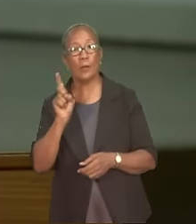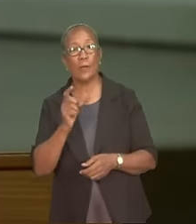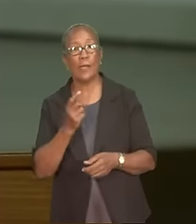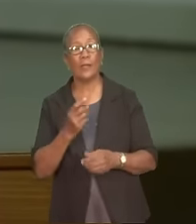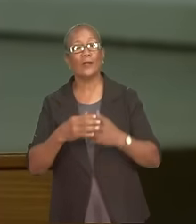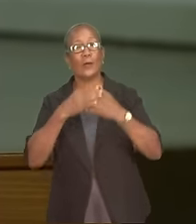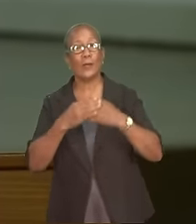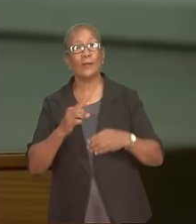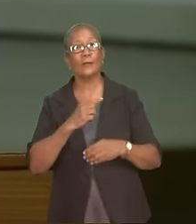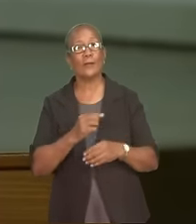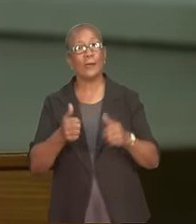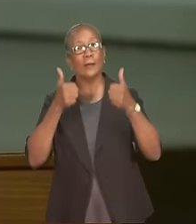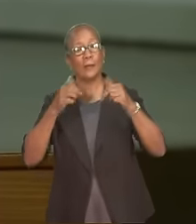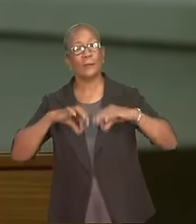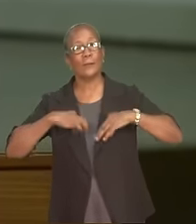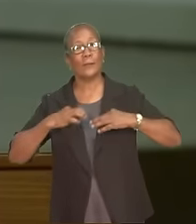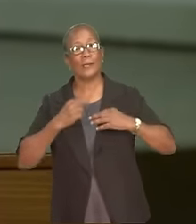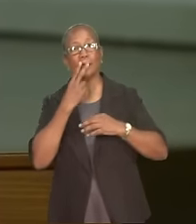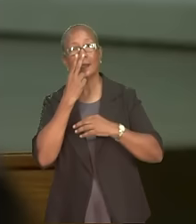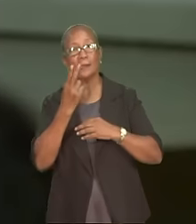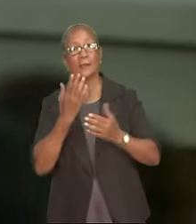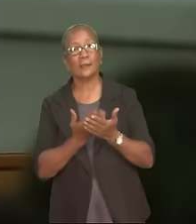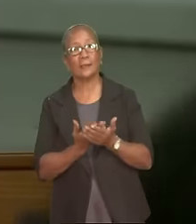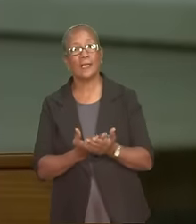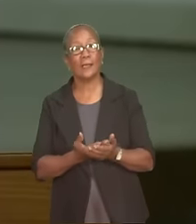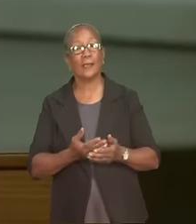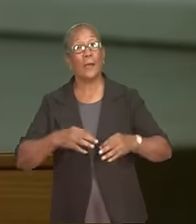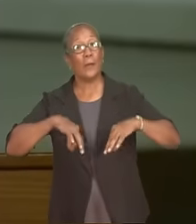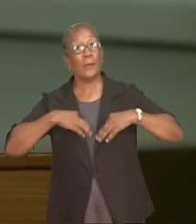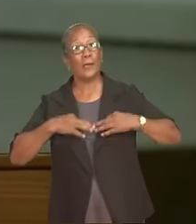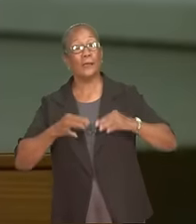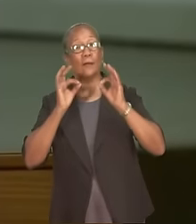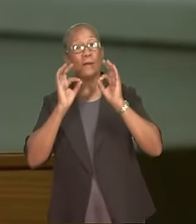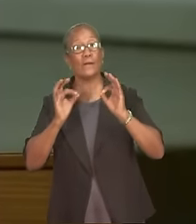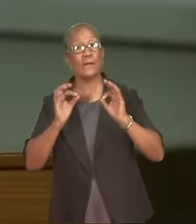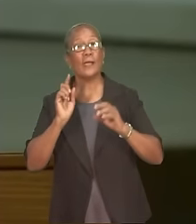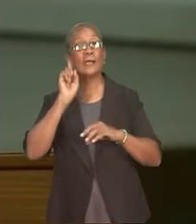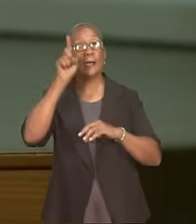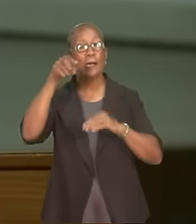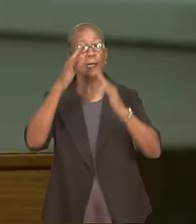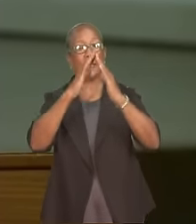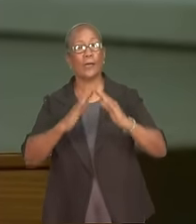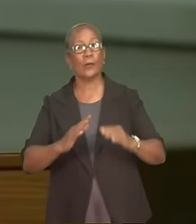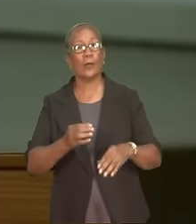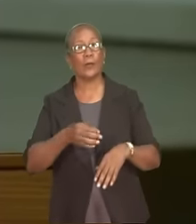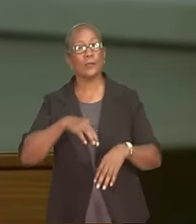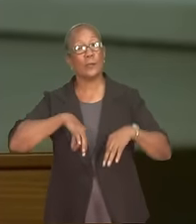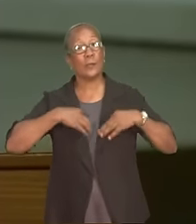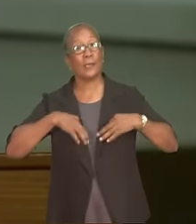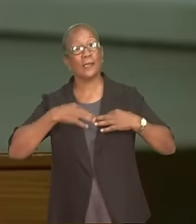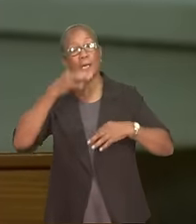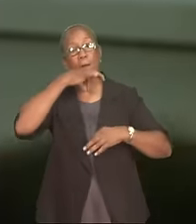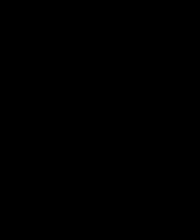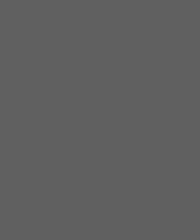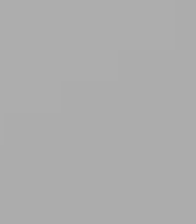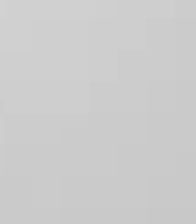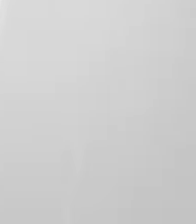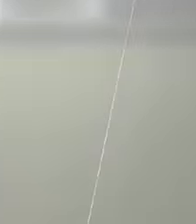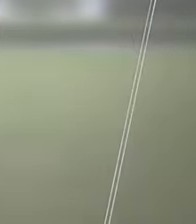een fijne kijk- en luisterstemming. En een fijne, veilige terugweg naar huis. Een fijne middag. Hey, thanks. God bless you